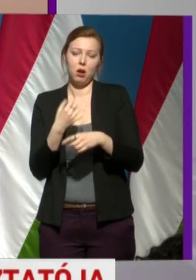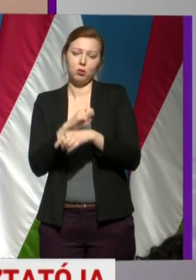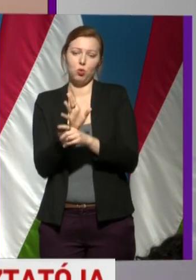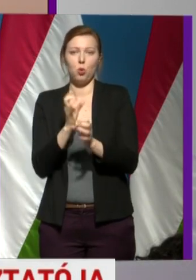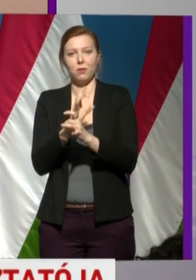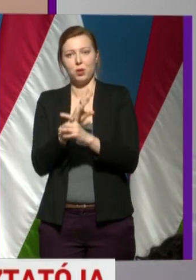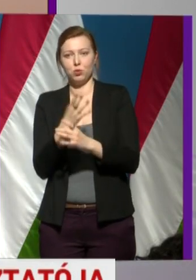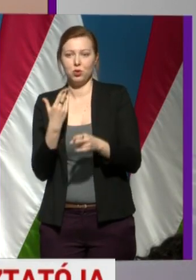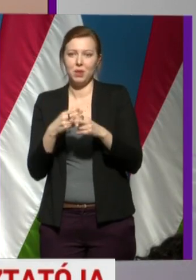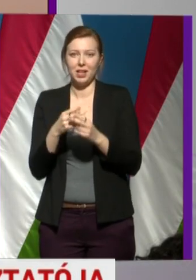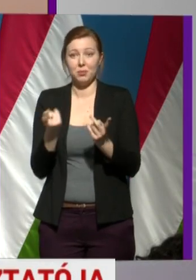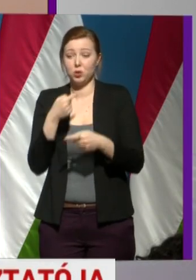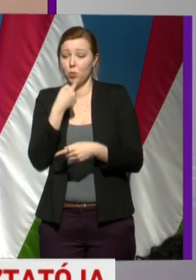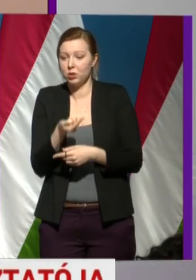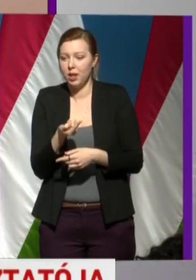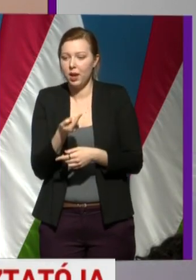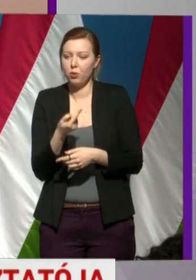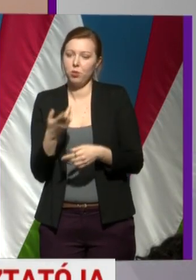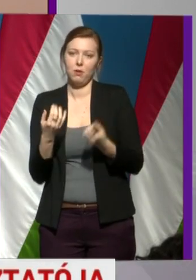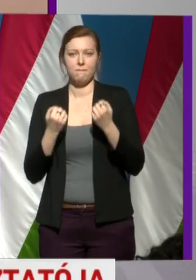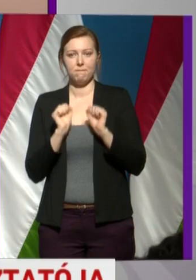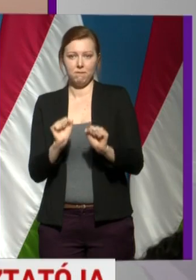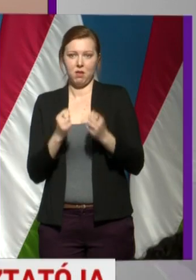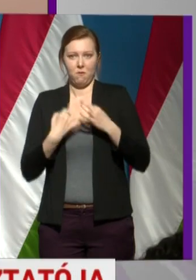hogy a védőfelszerelések megvannak?